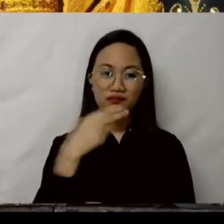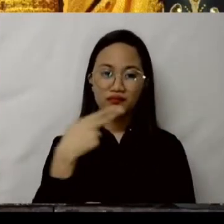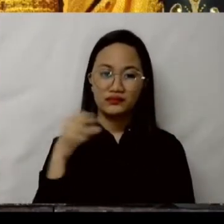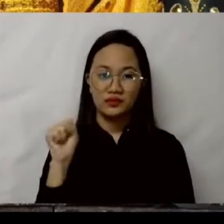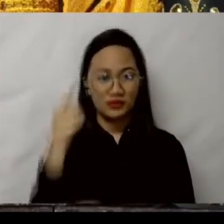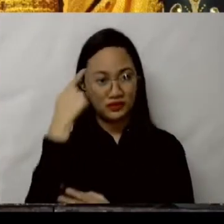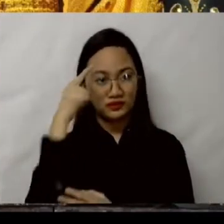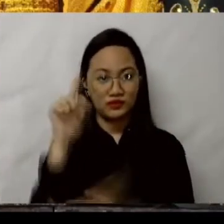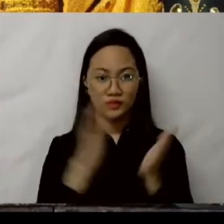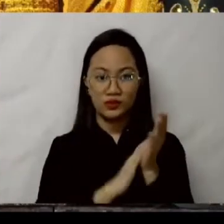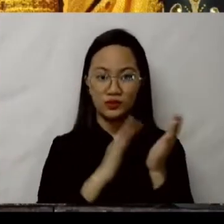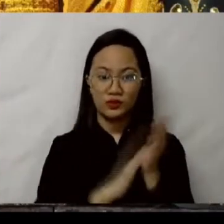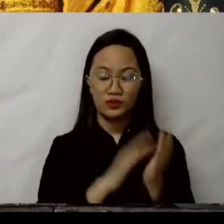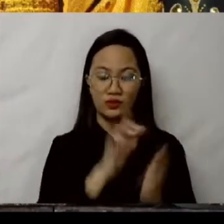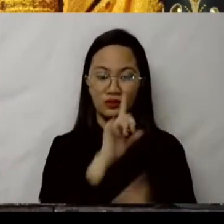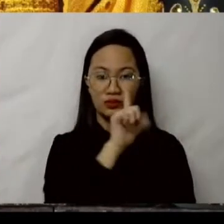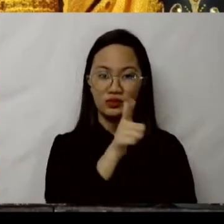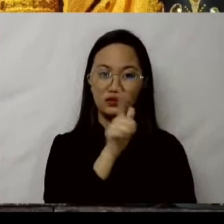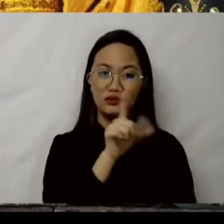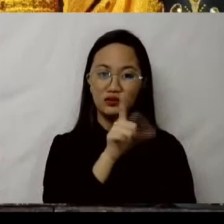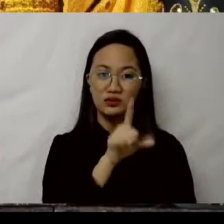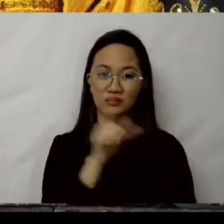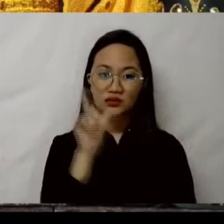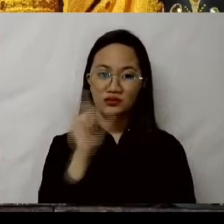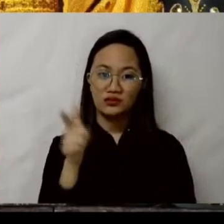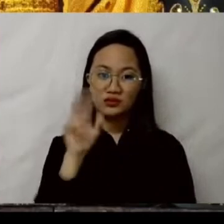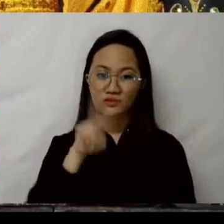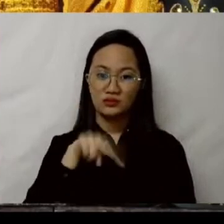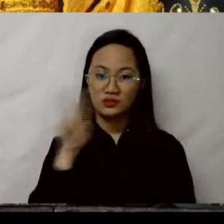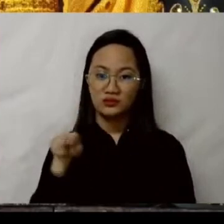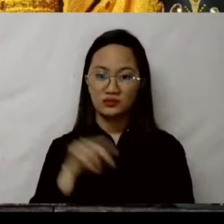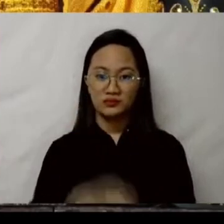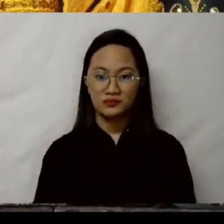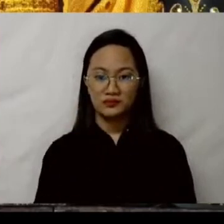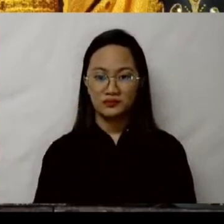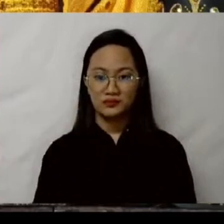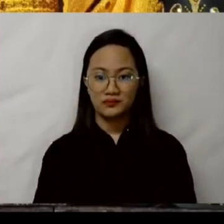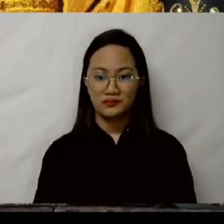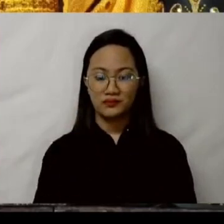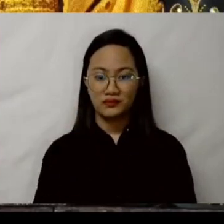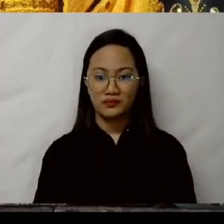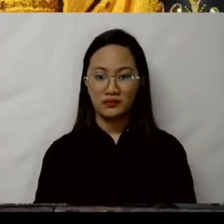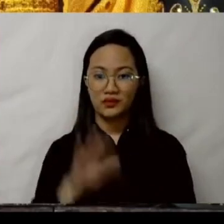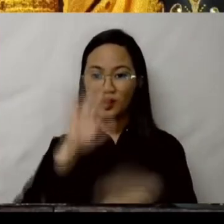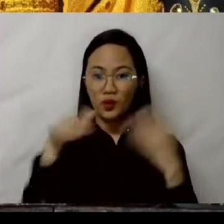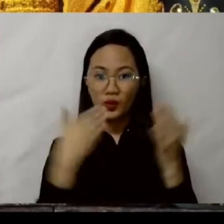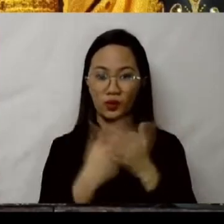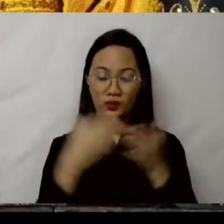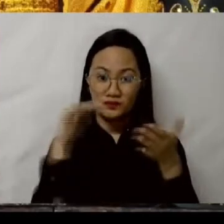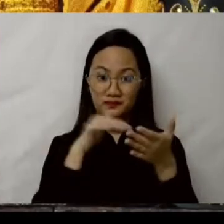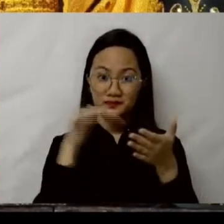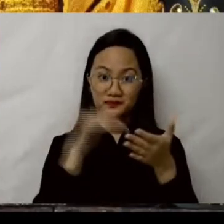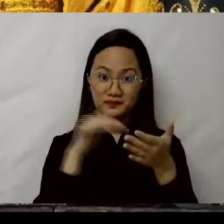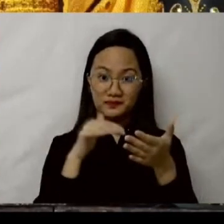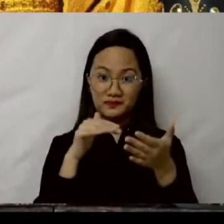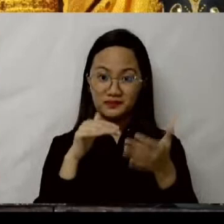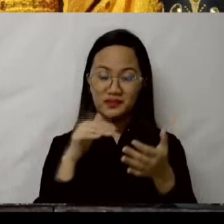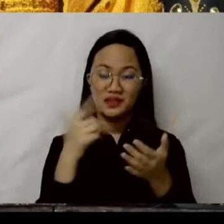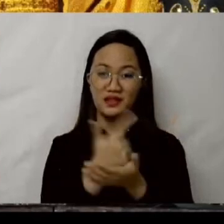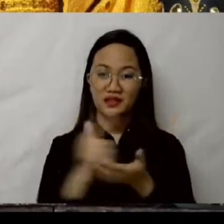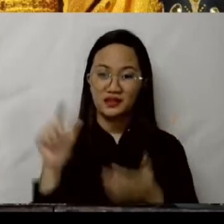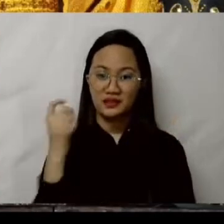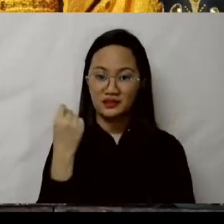na 2021 to 2022. Ang mga mag-aaral na incoming grade 11 mula sa mga